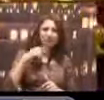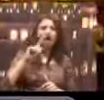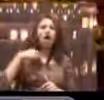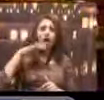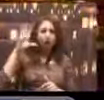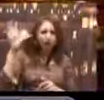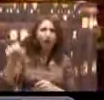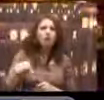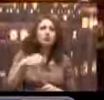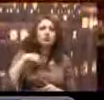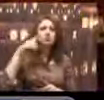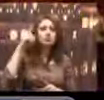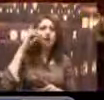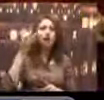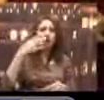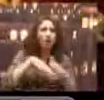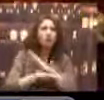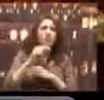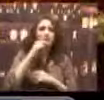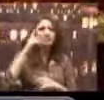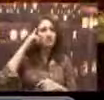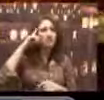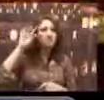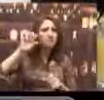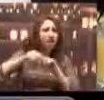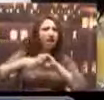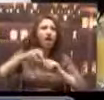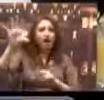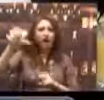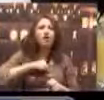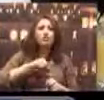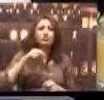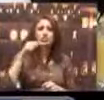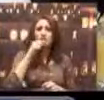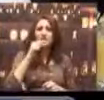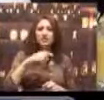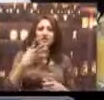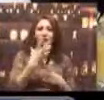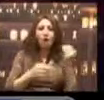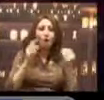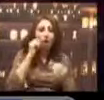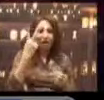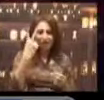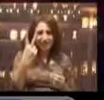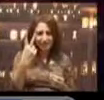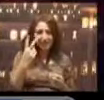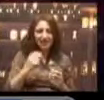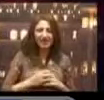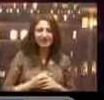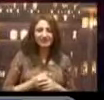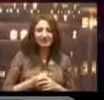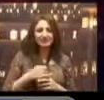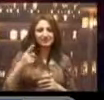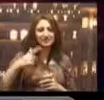خالص، ده قناعه. حب جواز بقى، حب جواز اقتناع. تمخض عنه ولدين جمال، مين ومين؟ عبد الله وعبد الرحمن.